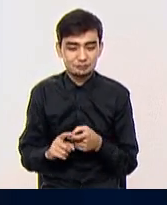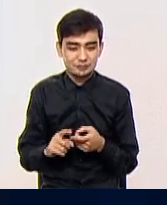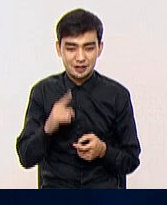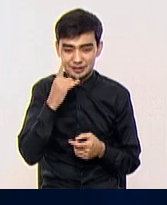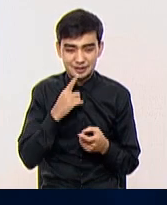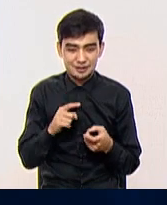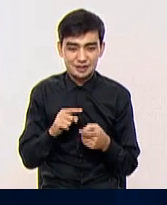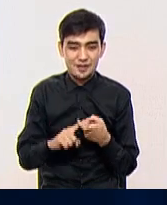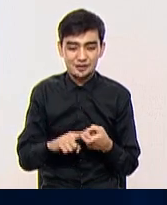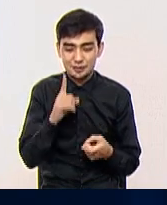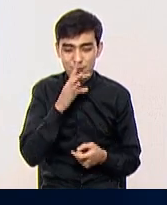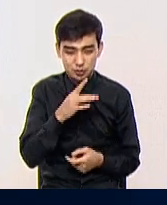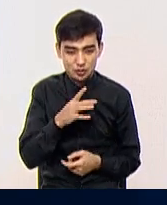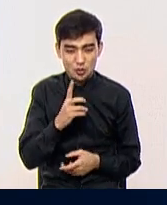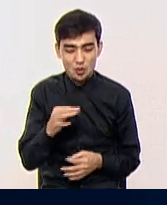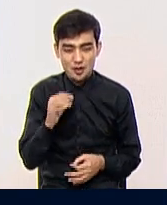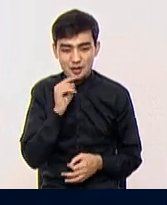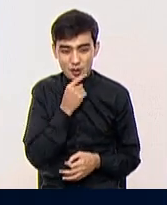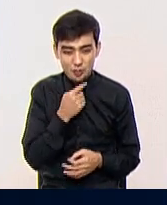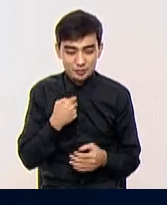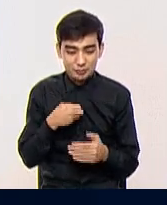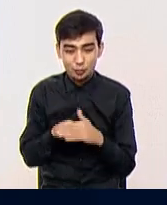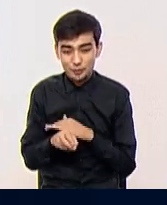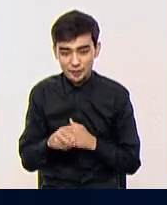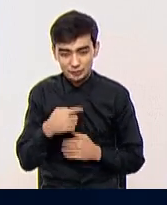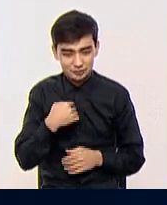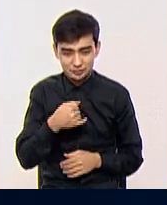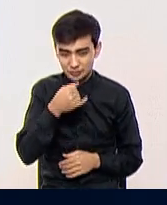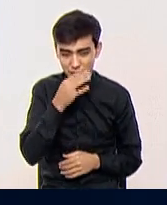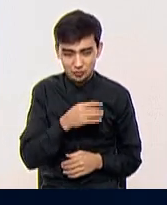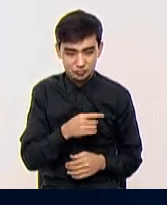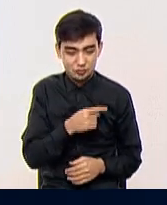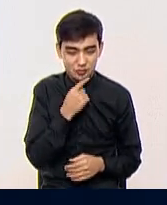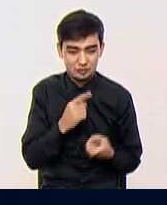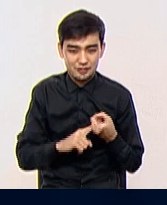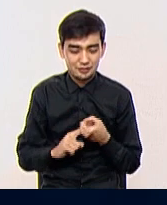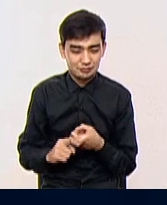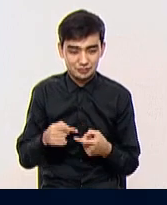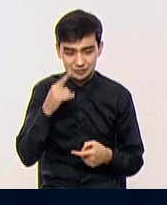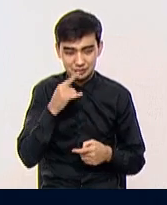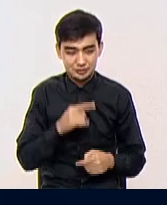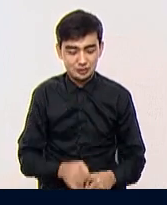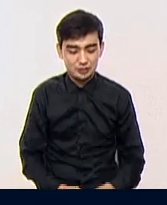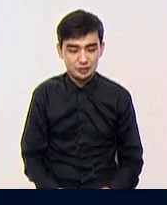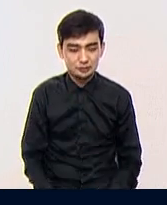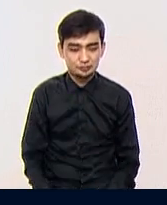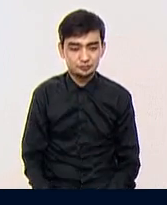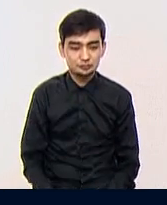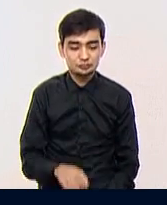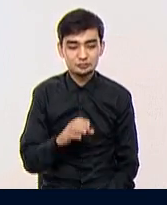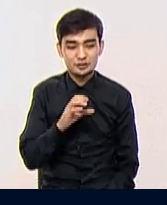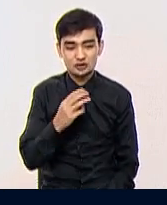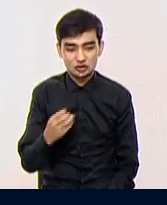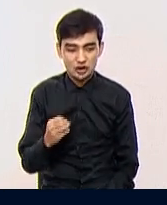коснется казахстана но экономически избежать этого мы в любом случае не сможем санкции которые сша и